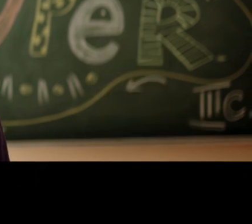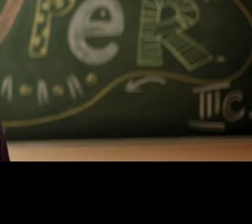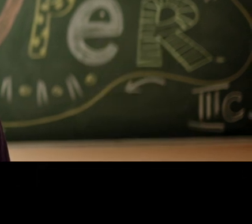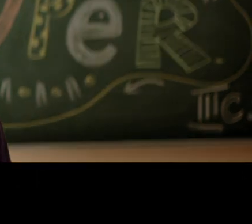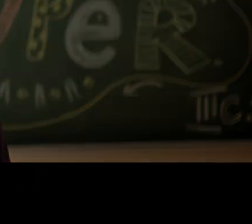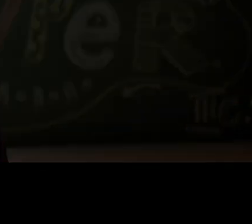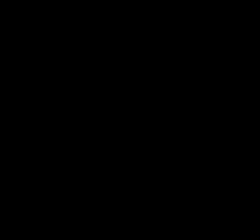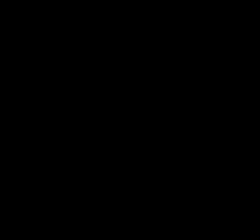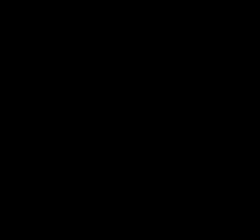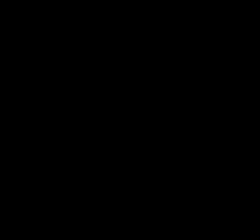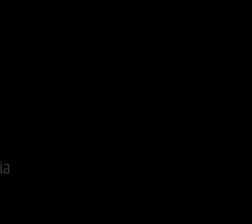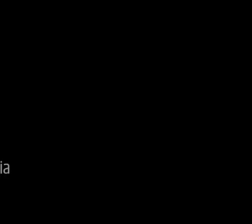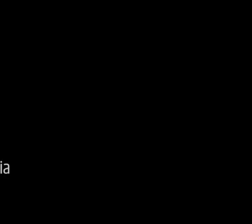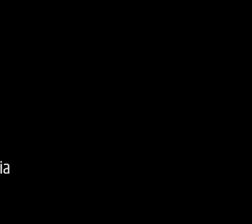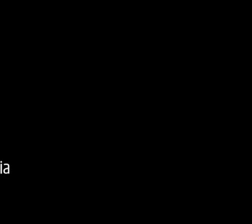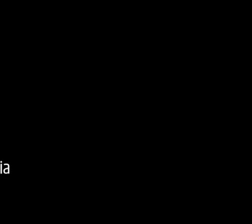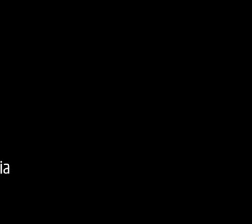Dziękuję. Dziękuję.